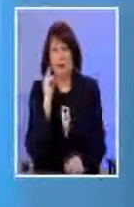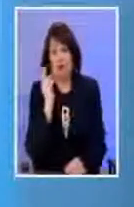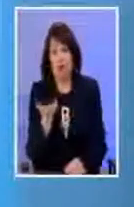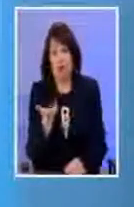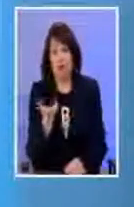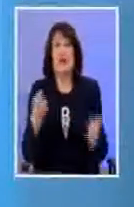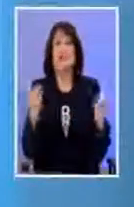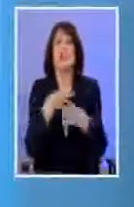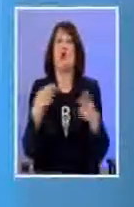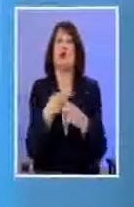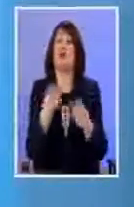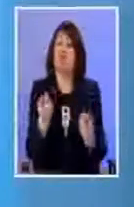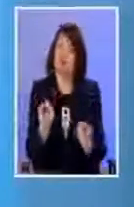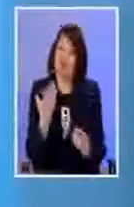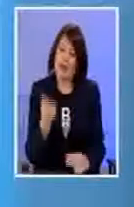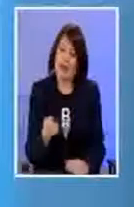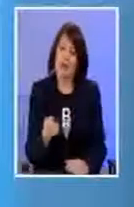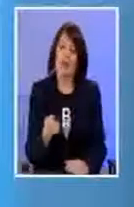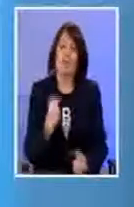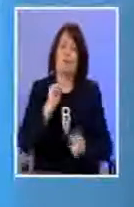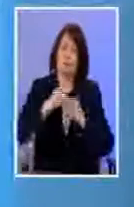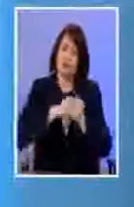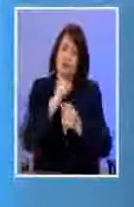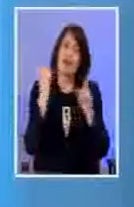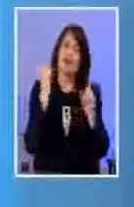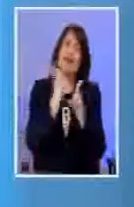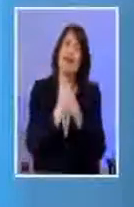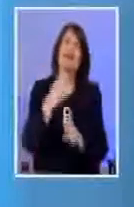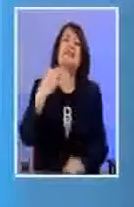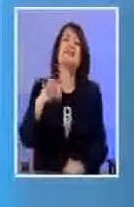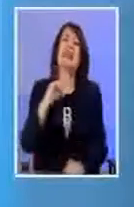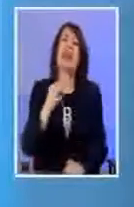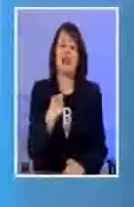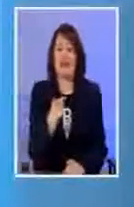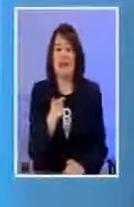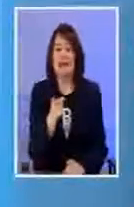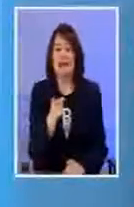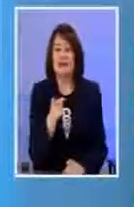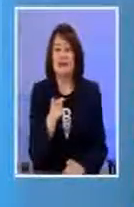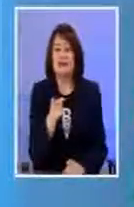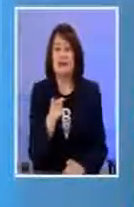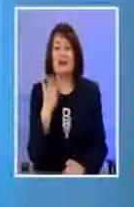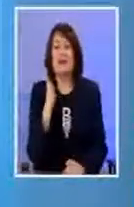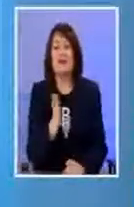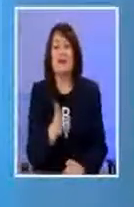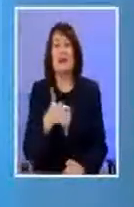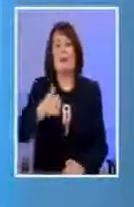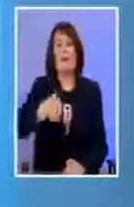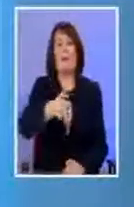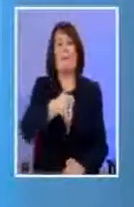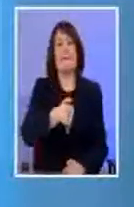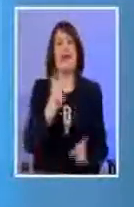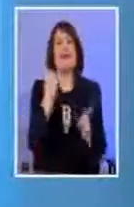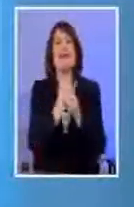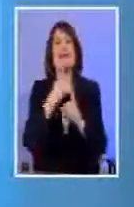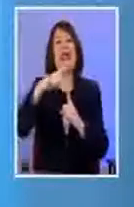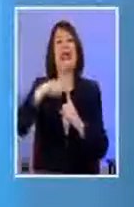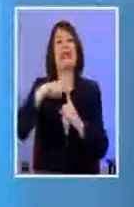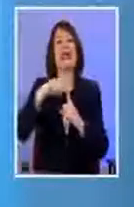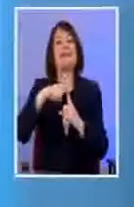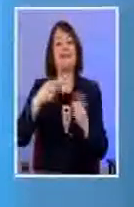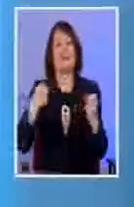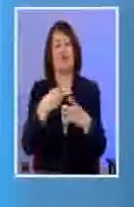τους υποτίτλους, έχουν γίνει προσπάθειες. Υπάρχουν ειδικές σελίδες στις οποίες μπορεί να μεταβεί κανείς με το τηλεκοντρόλ και να έχει υποτίτλους